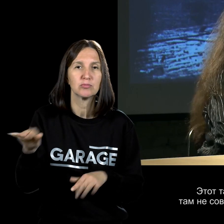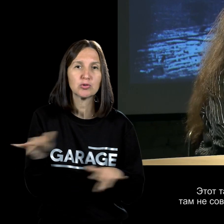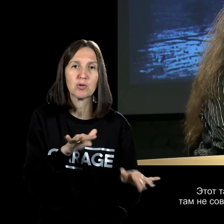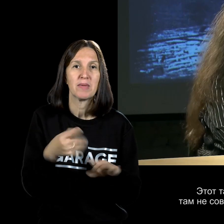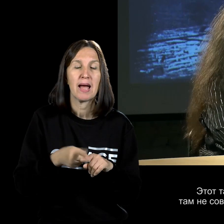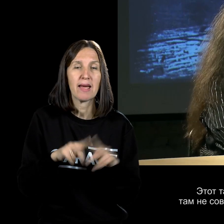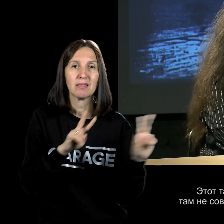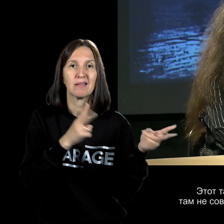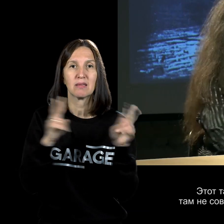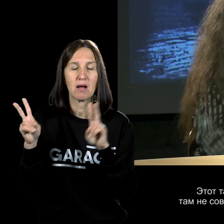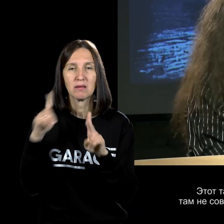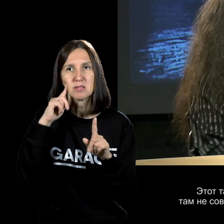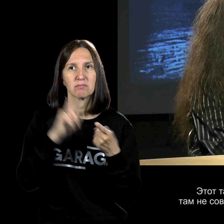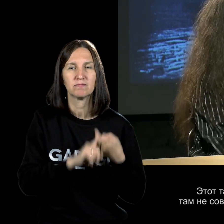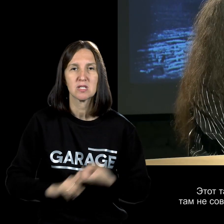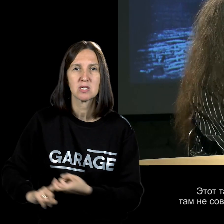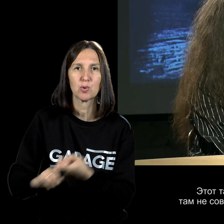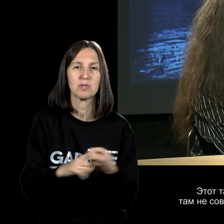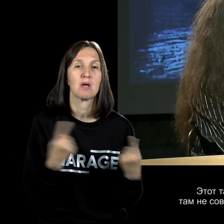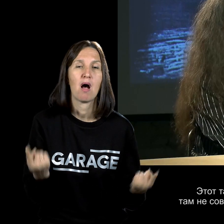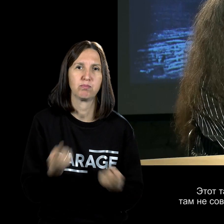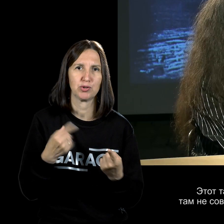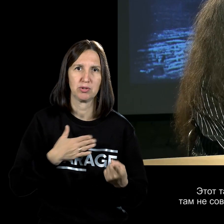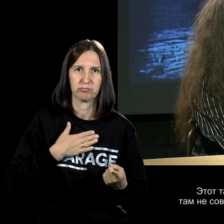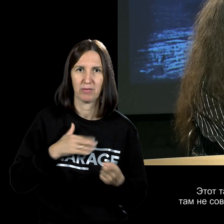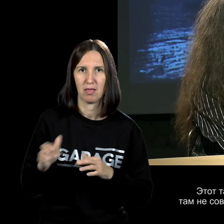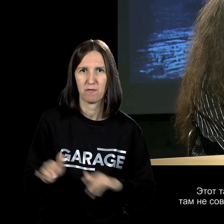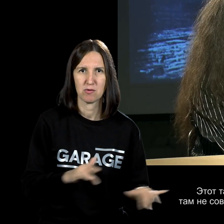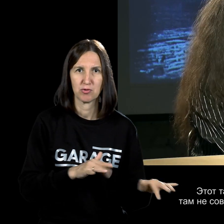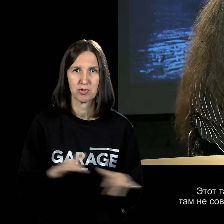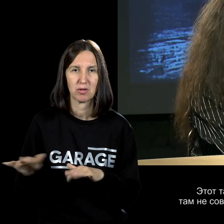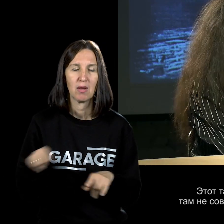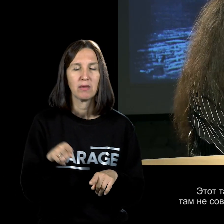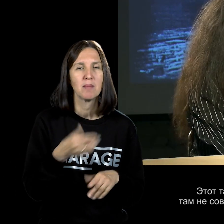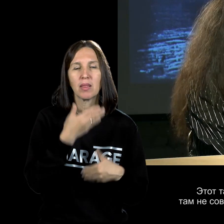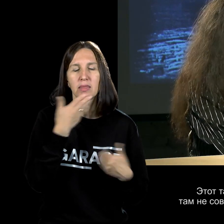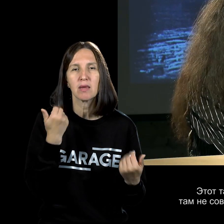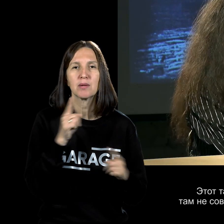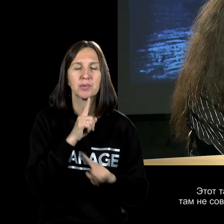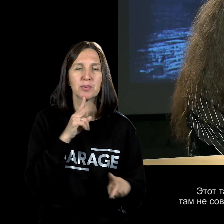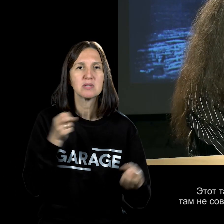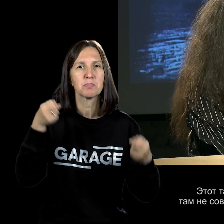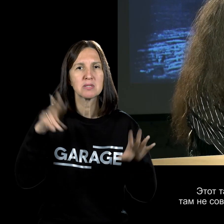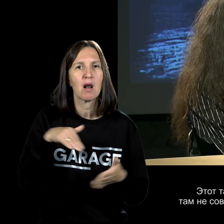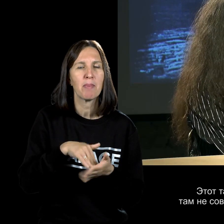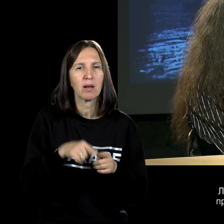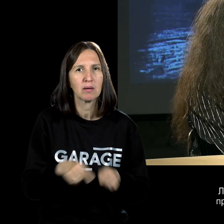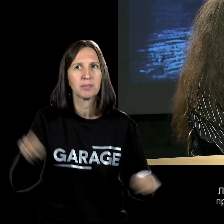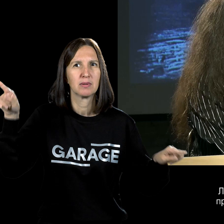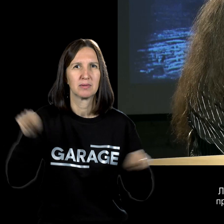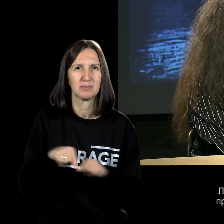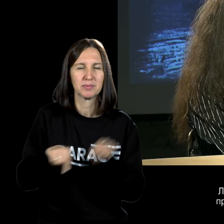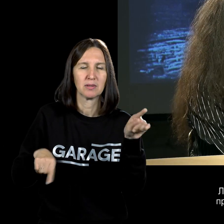происходило? Это танец, который строится из повседневных движений, где не совершаются какие-то там специальные балетные па,